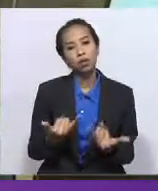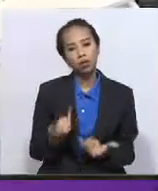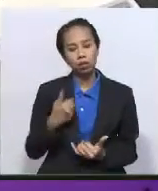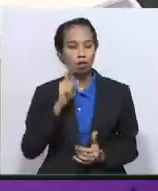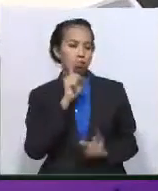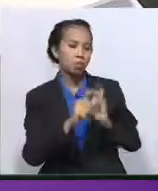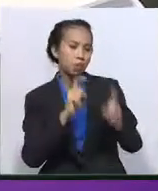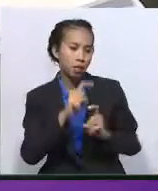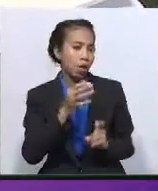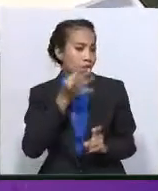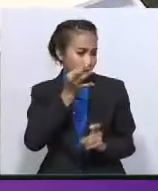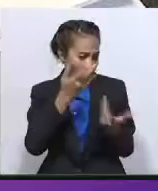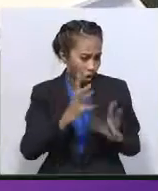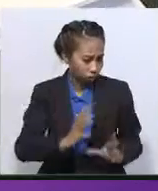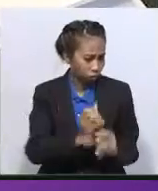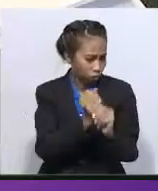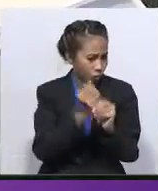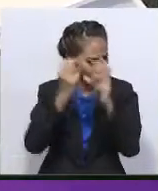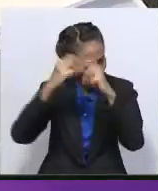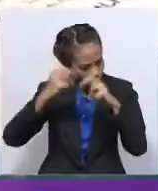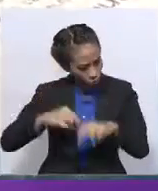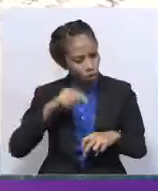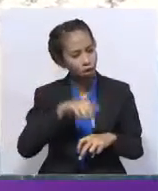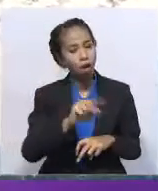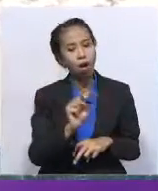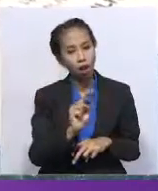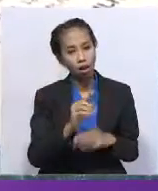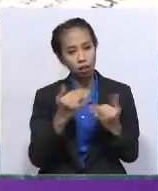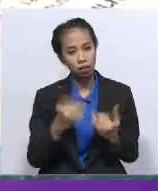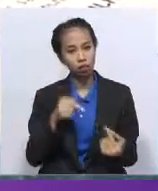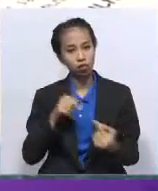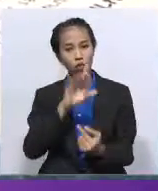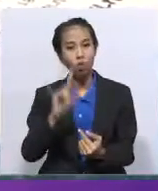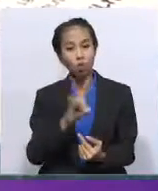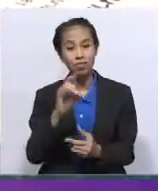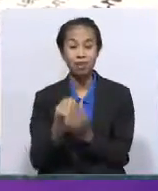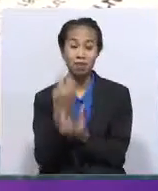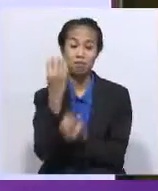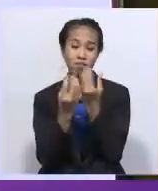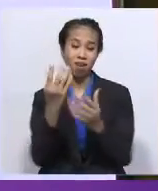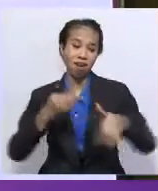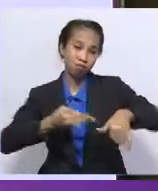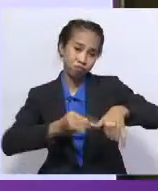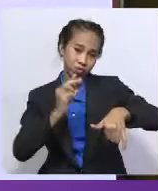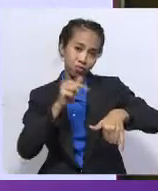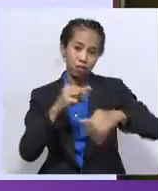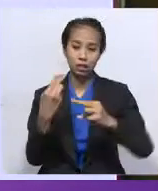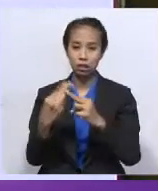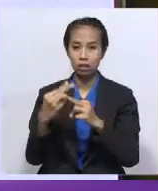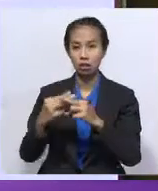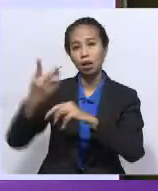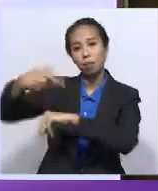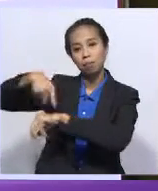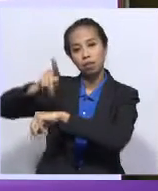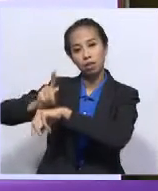ทวงถามความคืบหน้าสรุปเหตุการณ์และวิเคราะห์รูปคดีล่าสัตว์ป่าทุ่งใหญ่นเรศวรตะวันตกซึ่งมีนายเปรมชัยกนสูตรประธานบริ